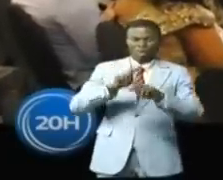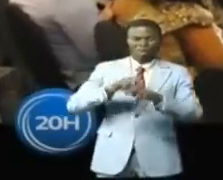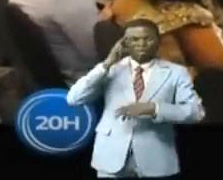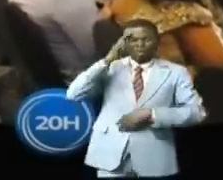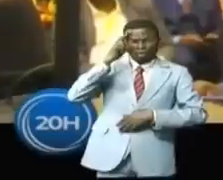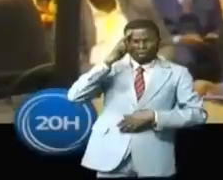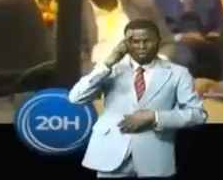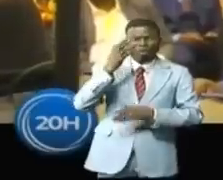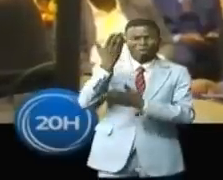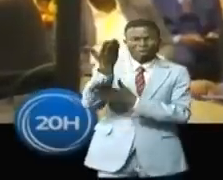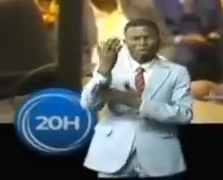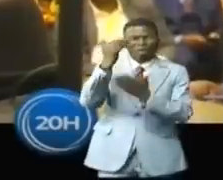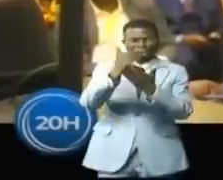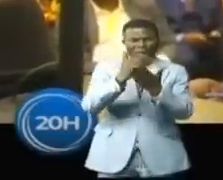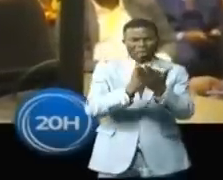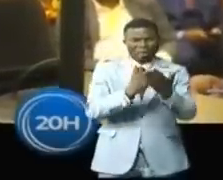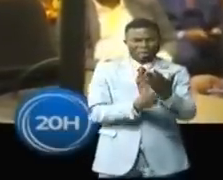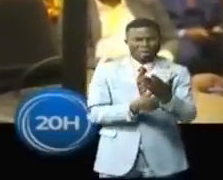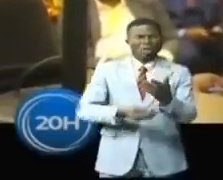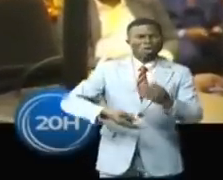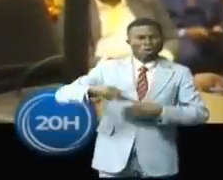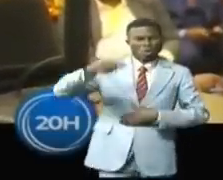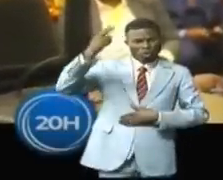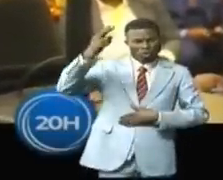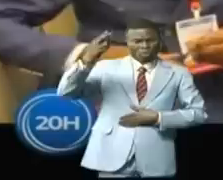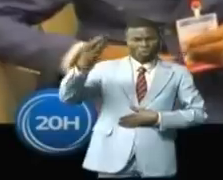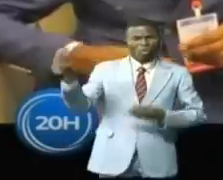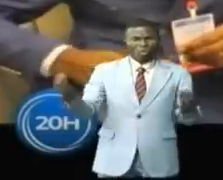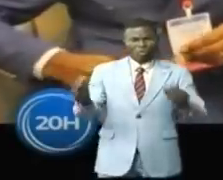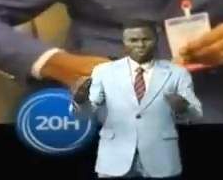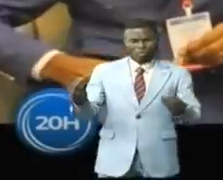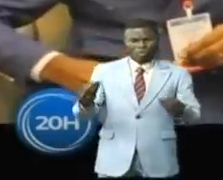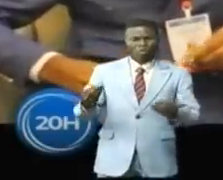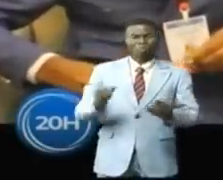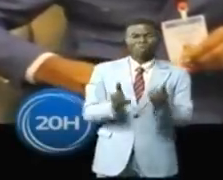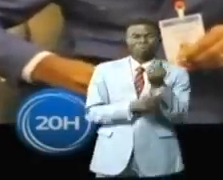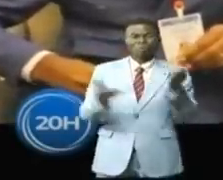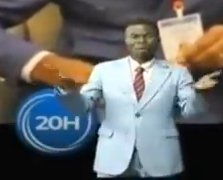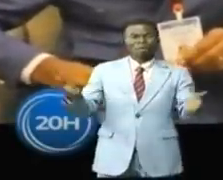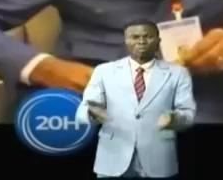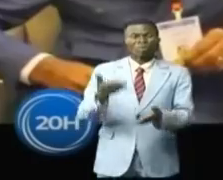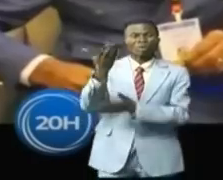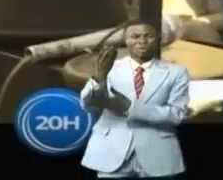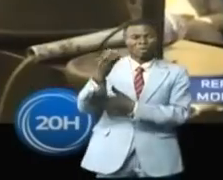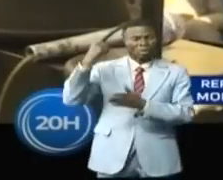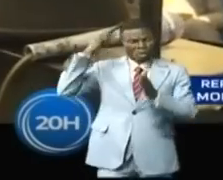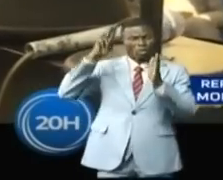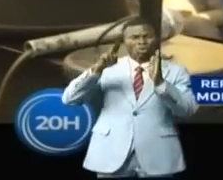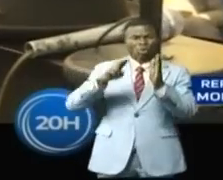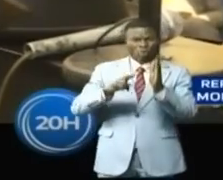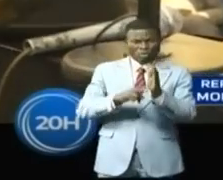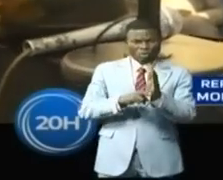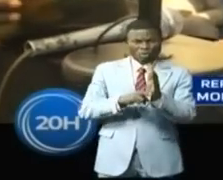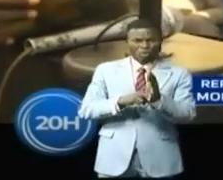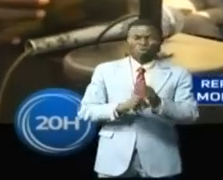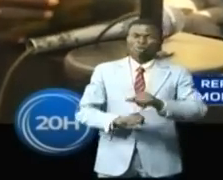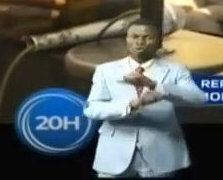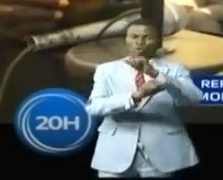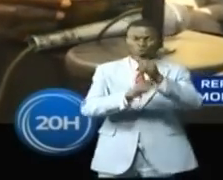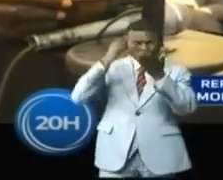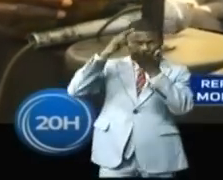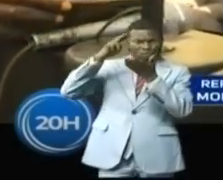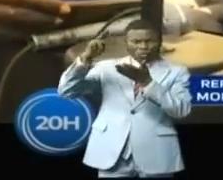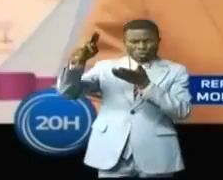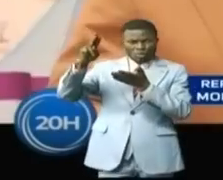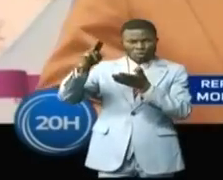des recommandations de haute facture. En somme, les participants ont recommandé au gouvernement de s'appuyer sur l'université